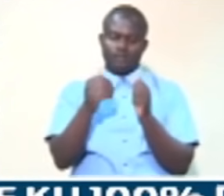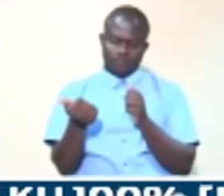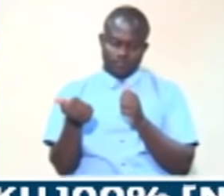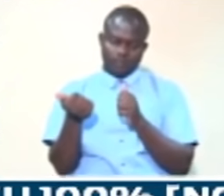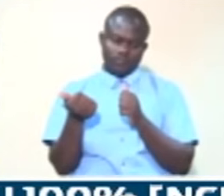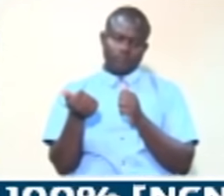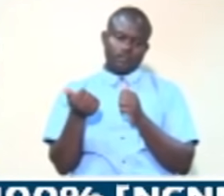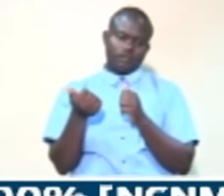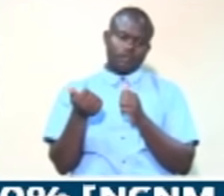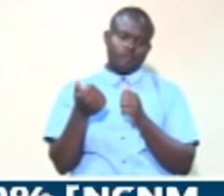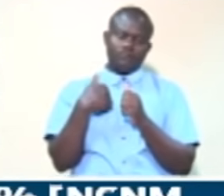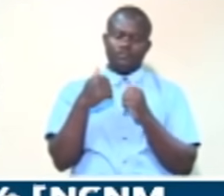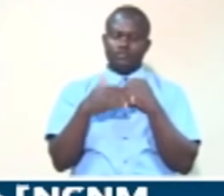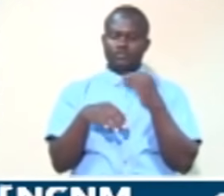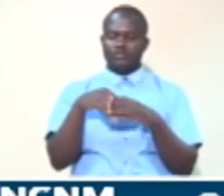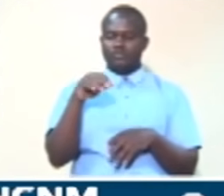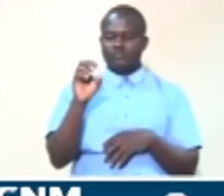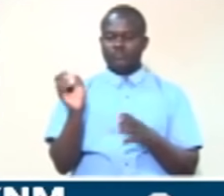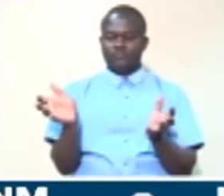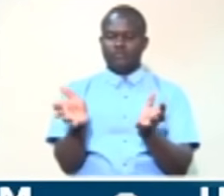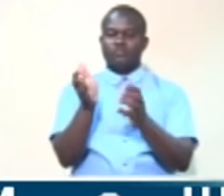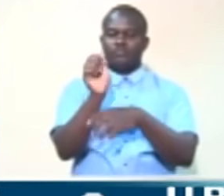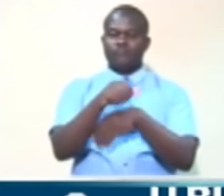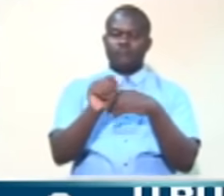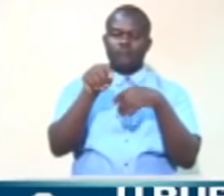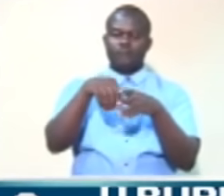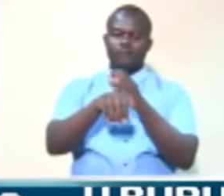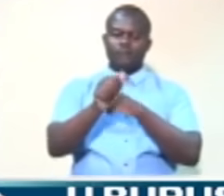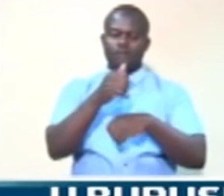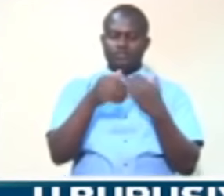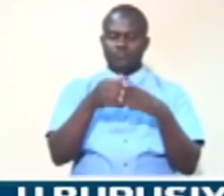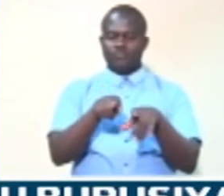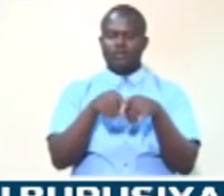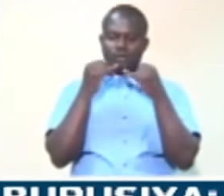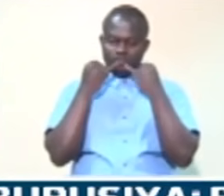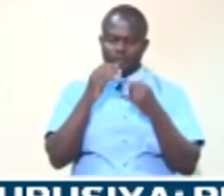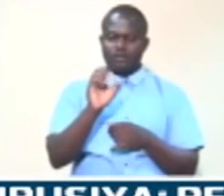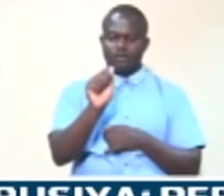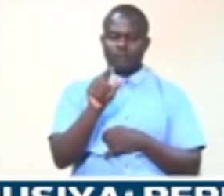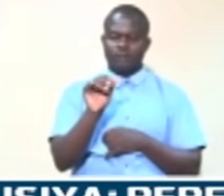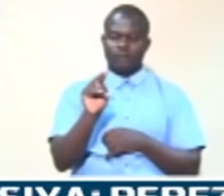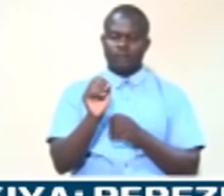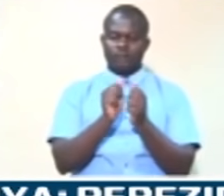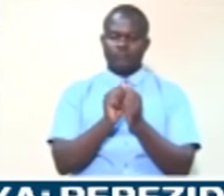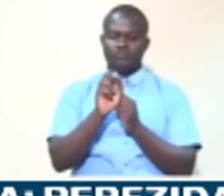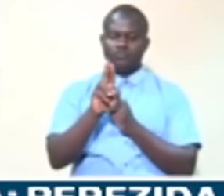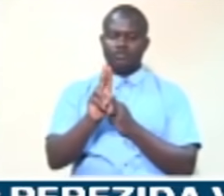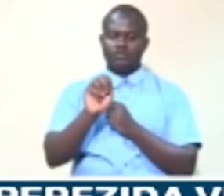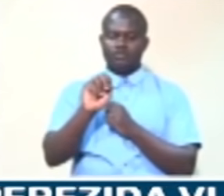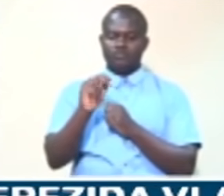ayo mu bwoko bwa O bashishikarizwa kurushaho kwitabira iki gikorwa, nkuko tubibwirwa na Karine Umutoni ndetse na Ruth